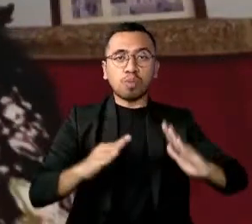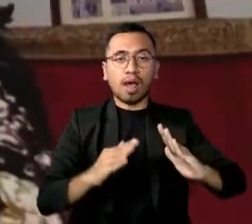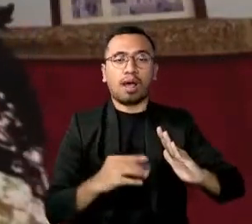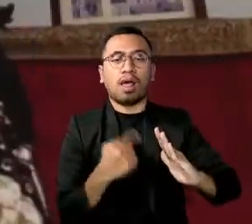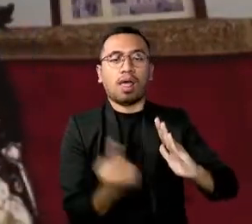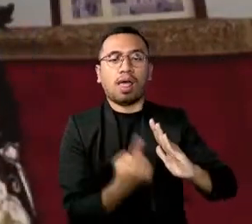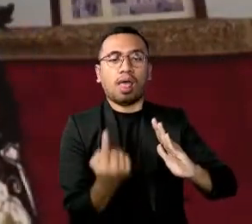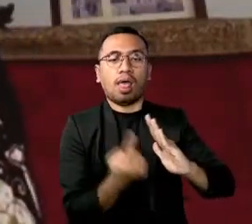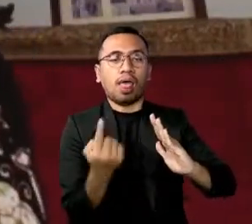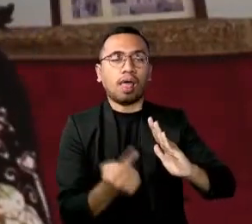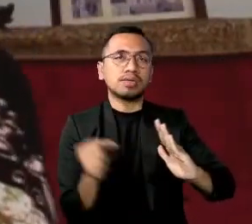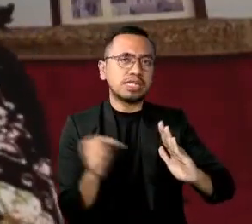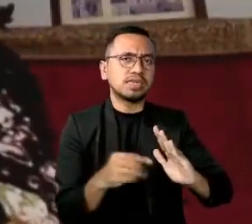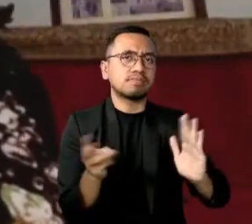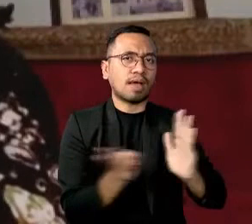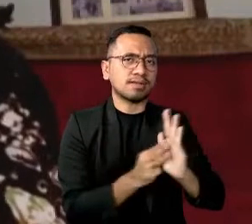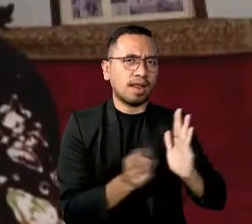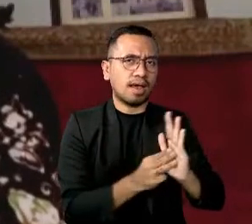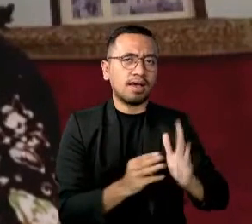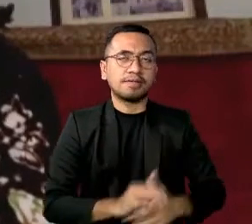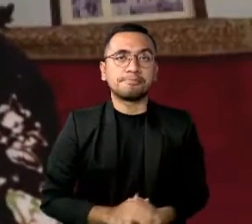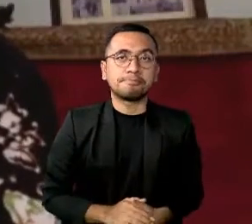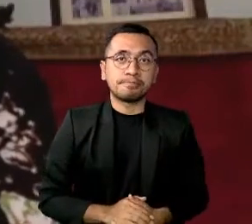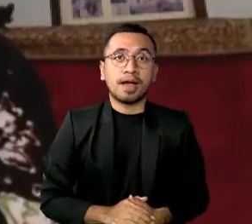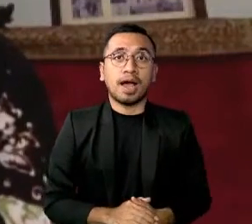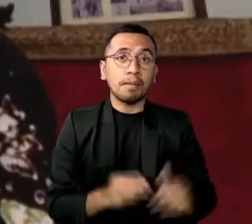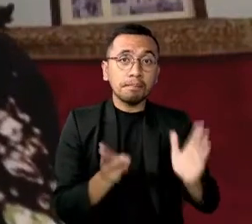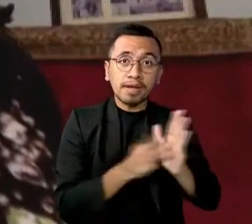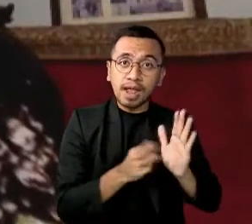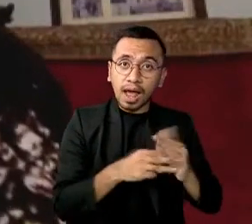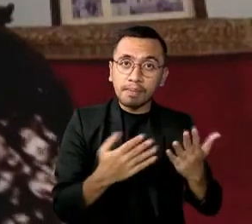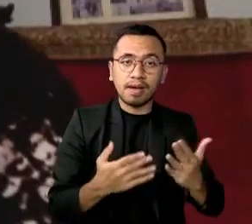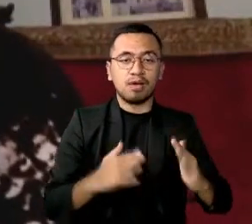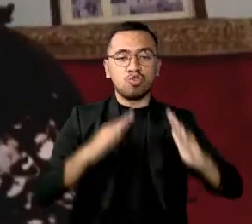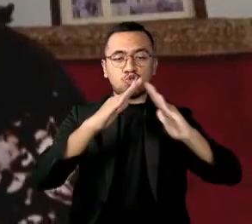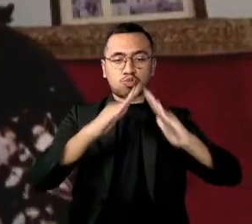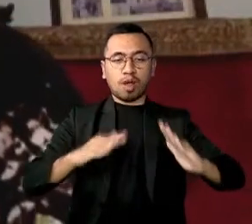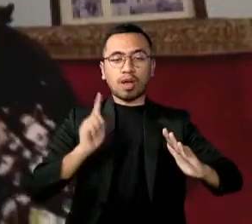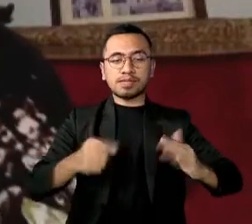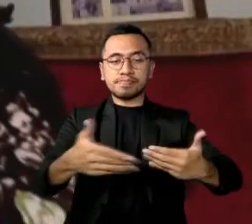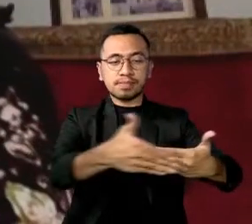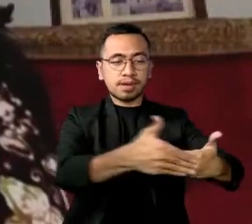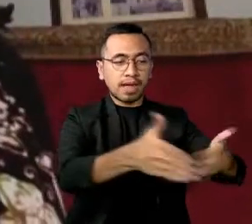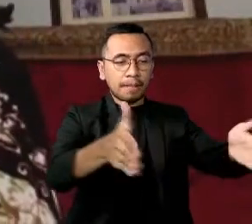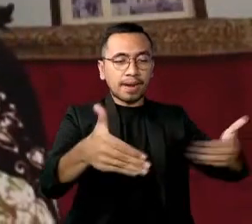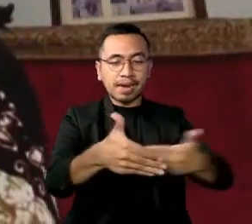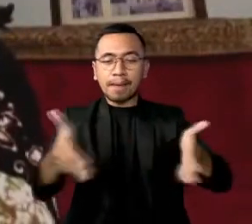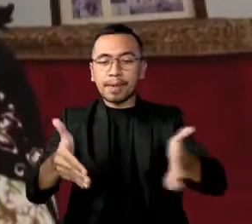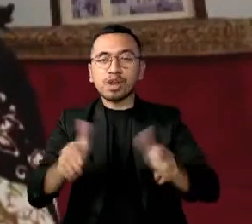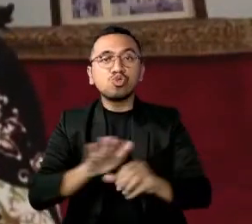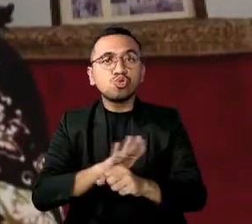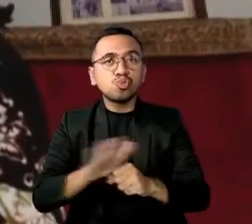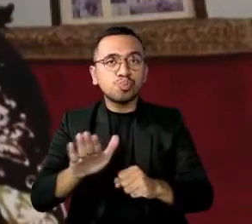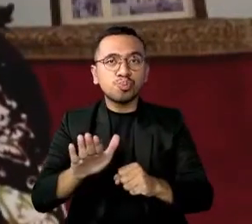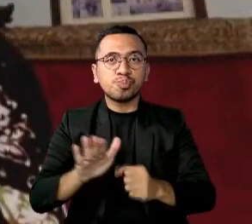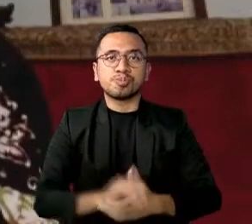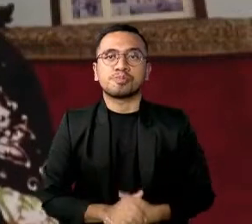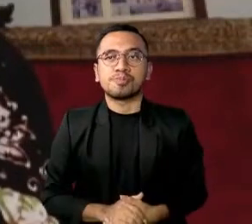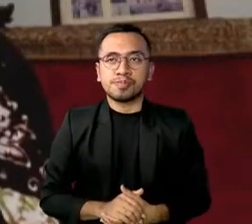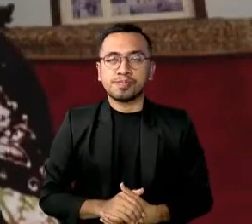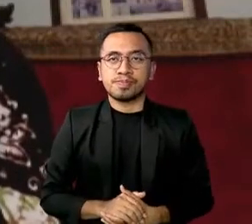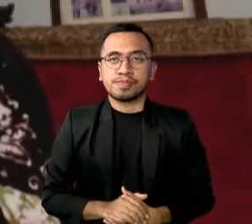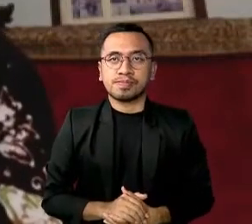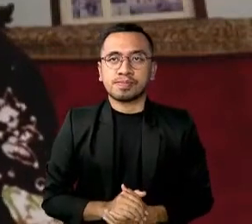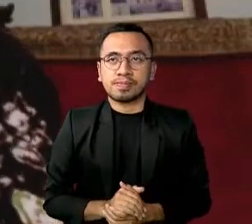berdiam di rumah ini pertama adalah kondisi rumah itu harus memadai artinya di rumah kecuali kalau dia di